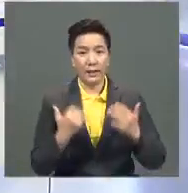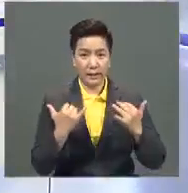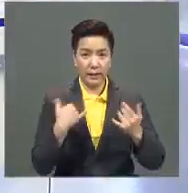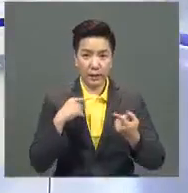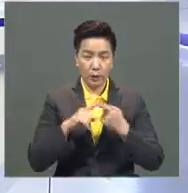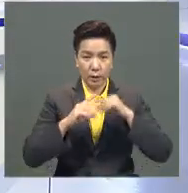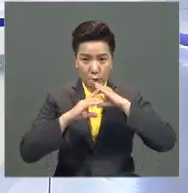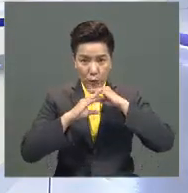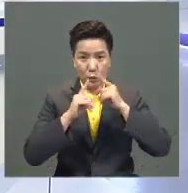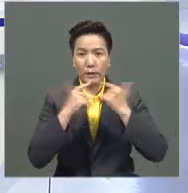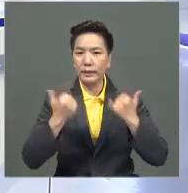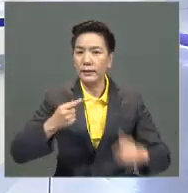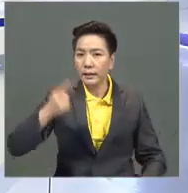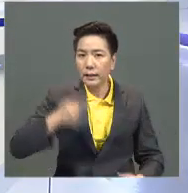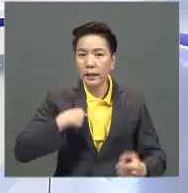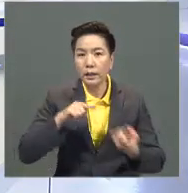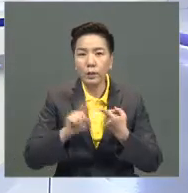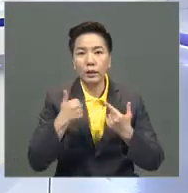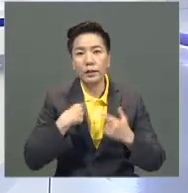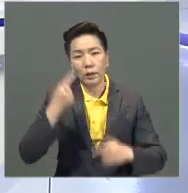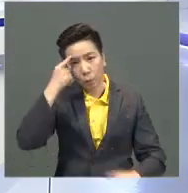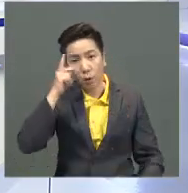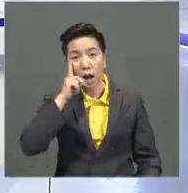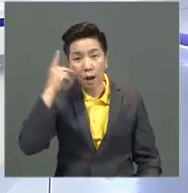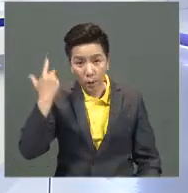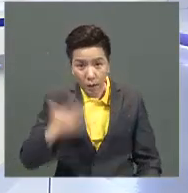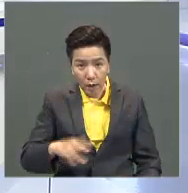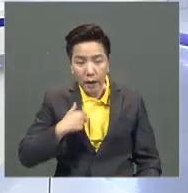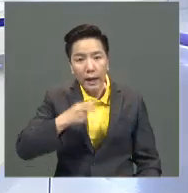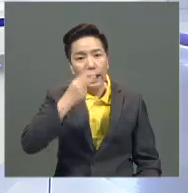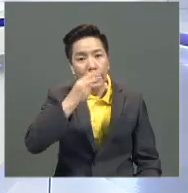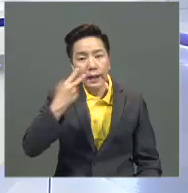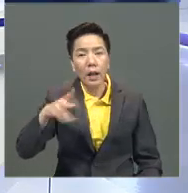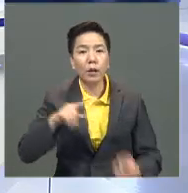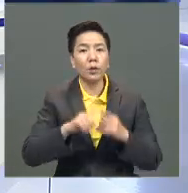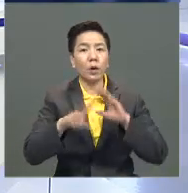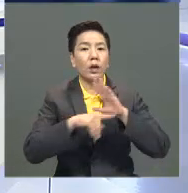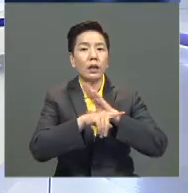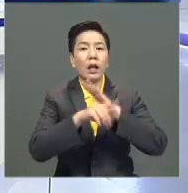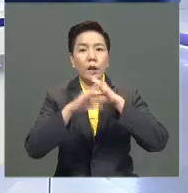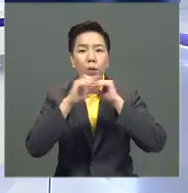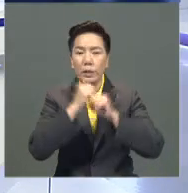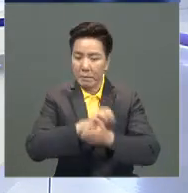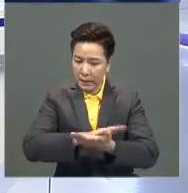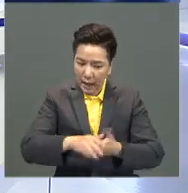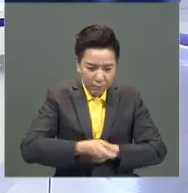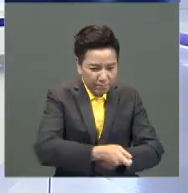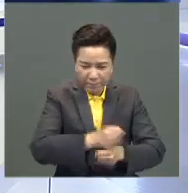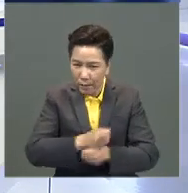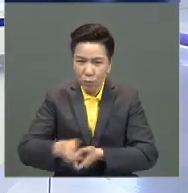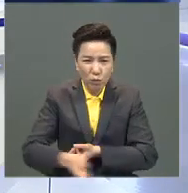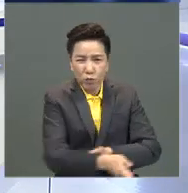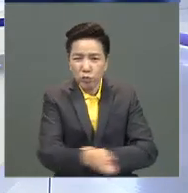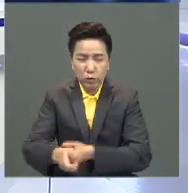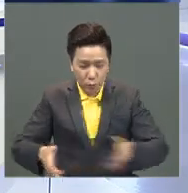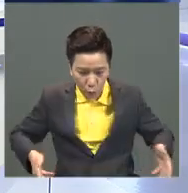ส่วนบรรยากาศที่จังหวัดระยองนะคะแน่นอนว่าหลังจากที่เราได้ทราบข่าวเราได้เห็นข่าวหลังจากนั้นจังหวัดเขาก็มีการทำความสะอาดพื้นที่ทั้งหมดเลยนะคะ